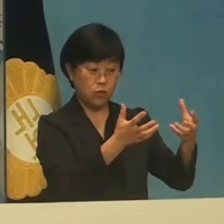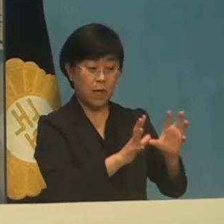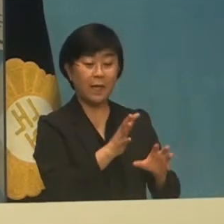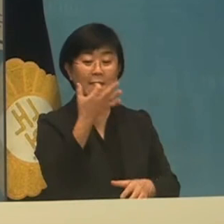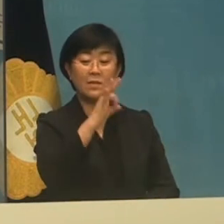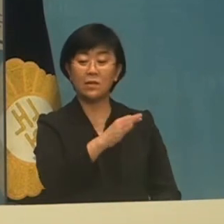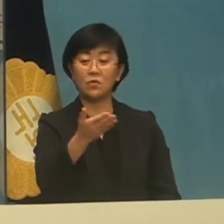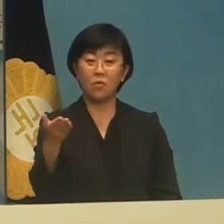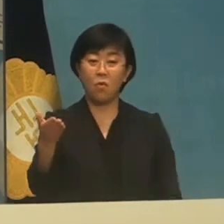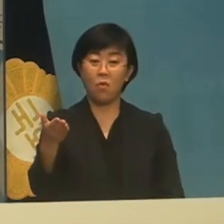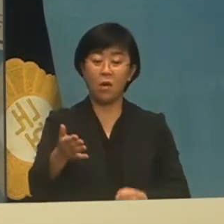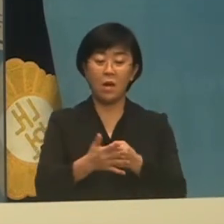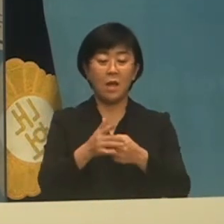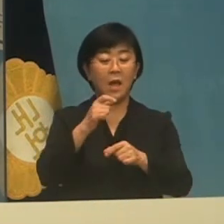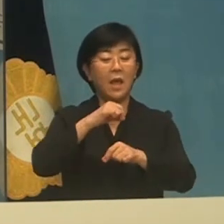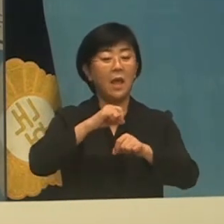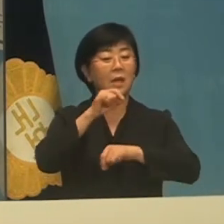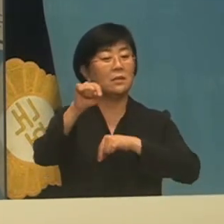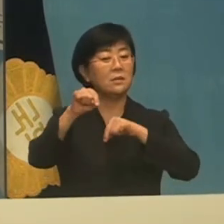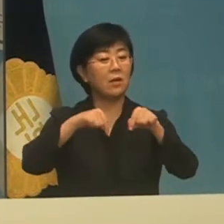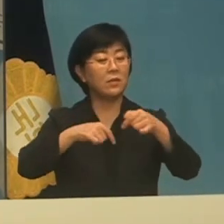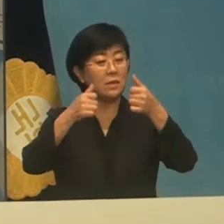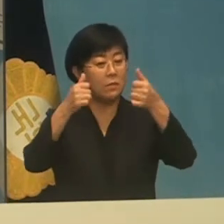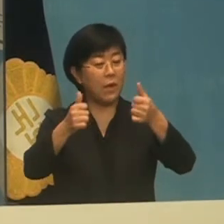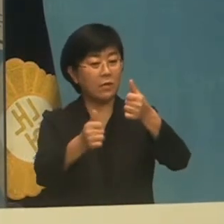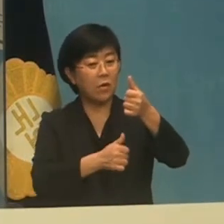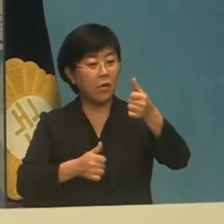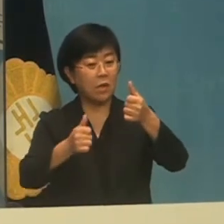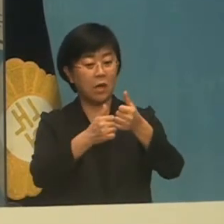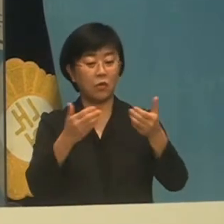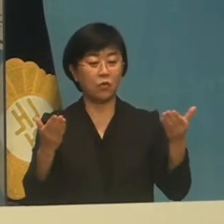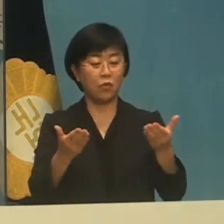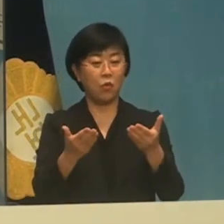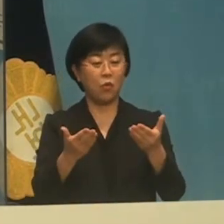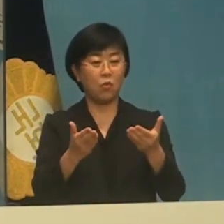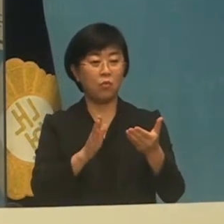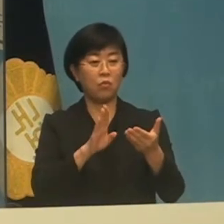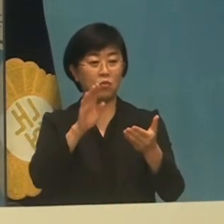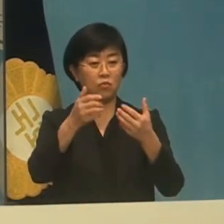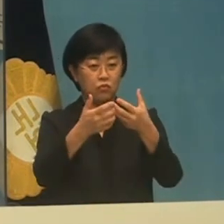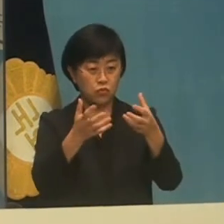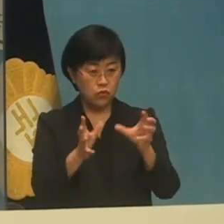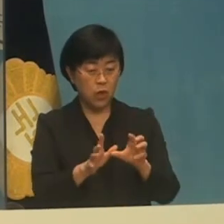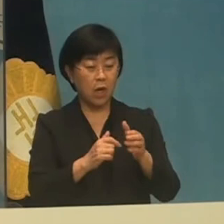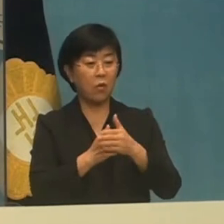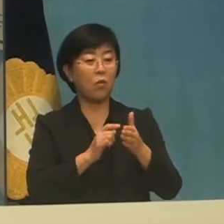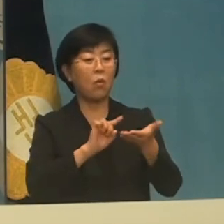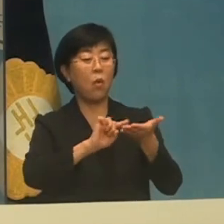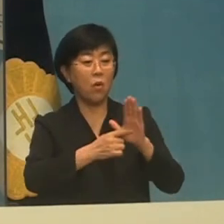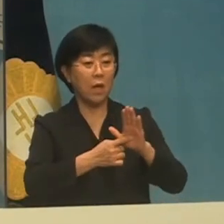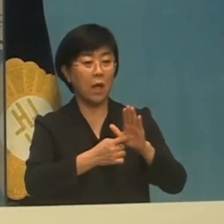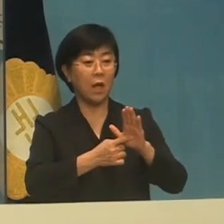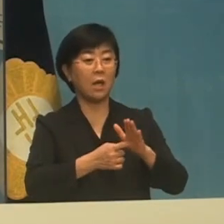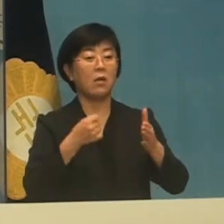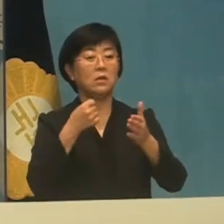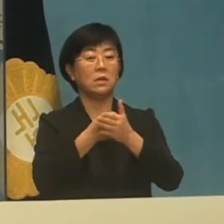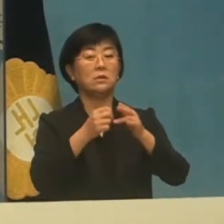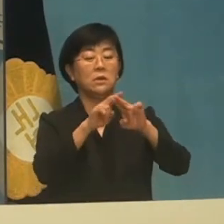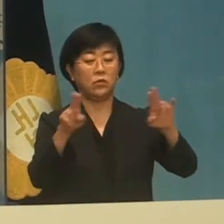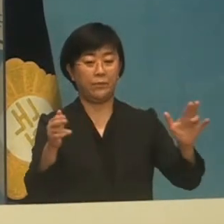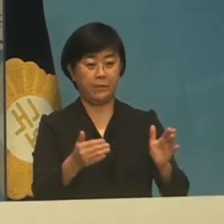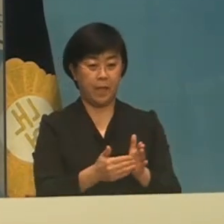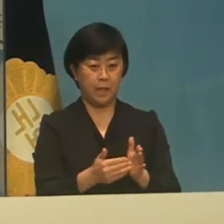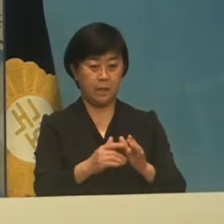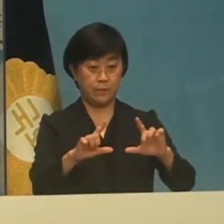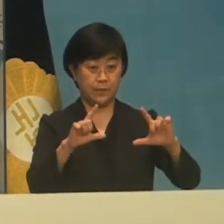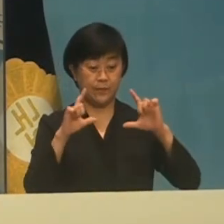인정해주고 행정심판위원회가 노동부의 보고서 공개 결정을 취소해버렸습니다.